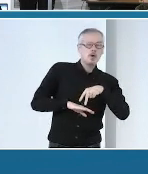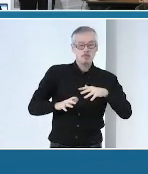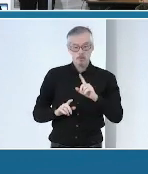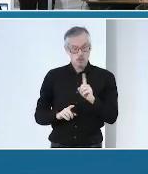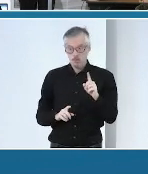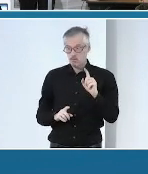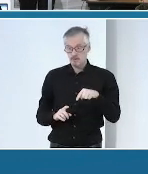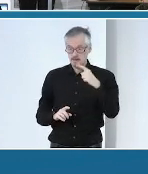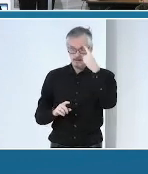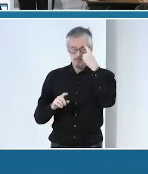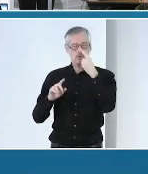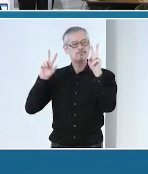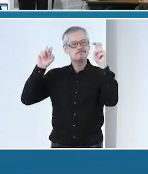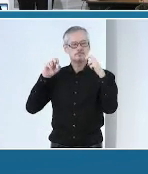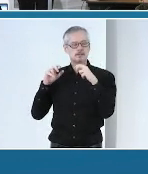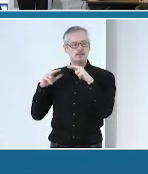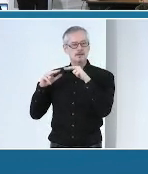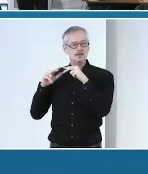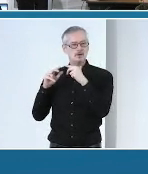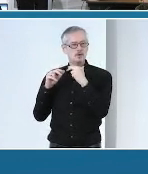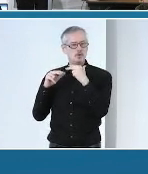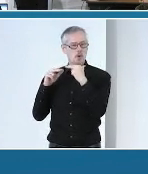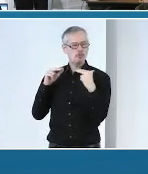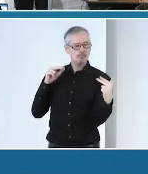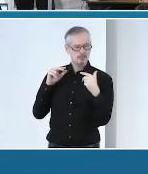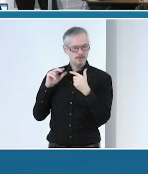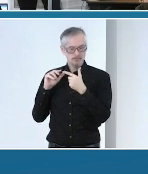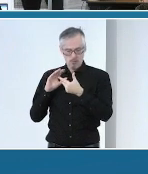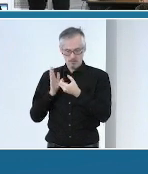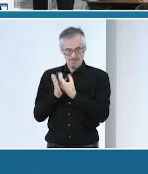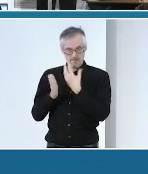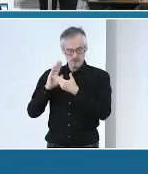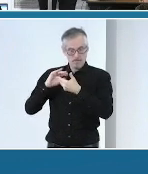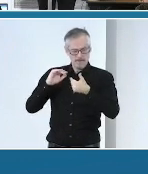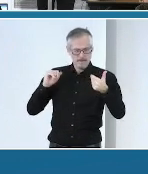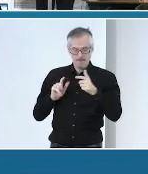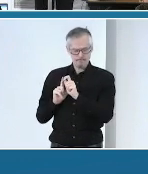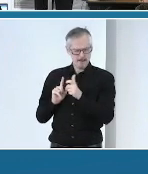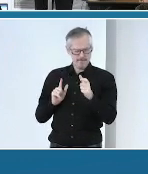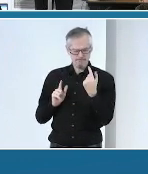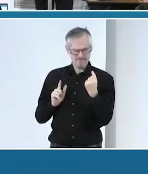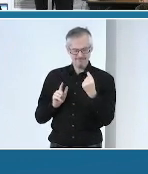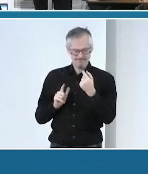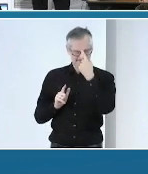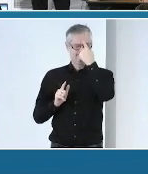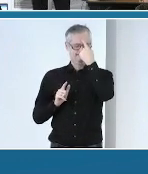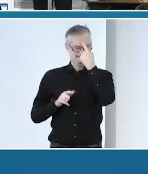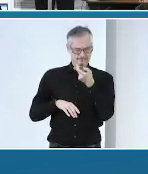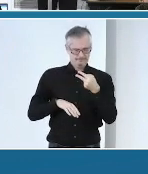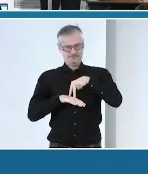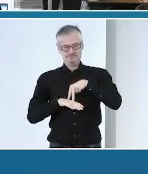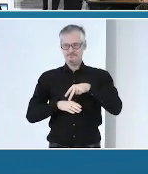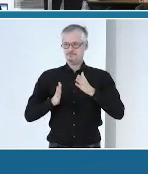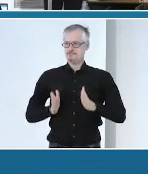synapses, c'est-à-dire de relais entre les neurones. Et donc, très rapidement, je rétablis ma posture.